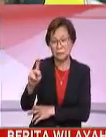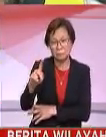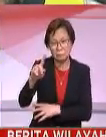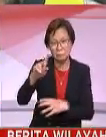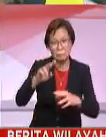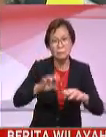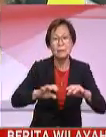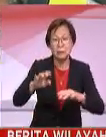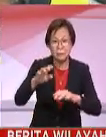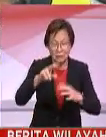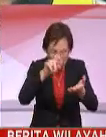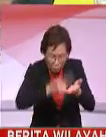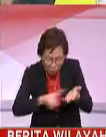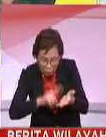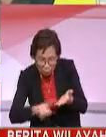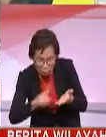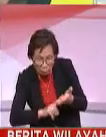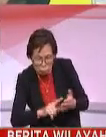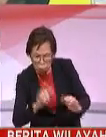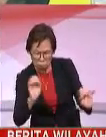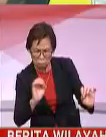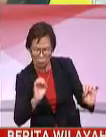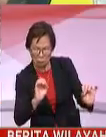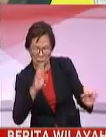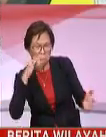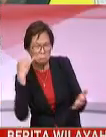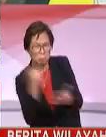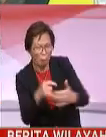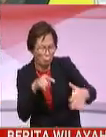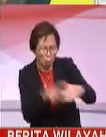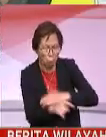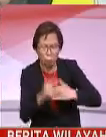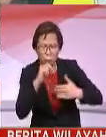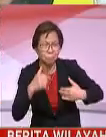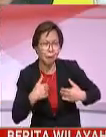yang menunjukkan ke arah unsur-unsur jenayah.